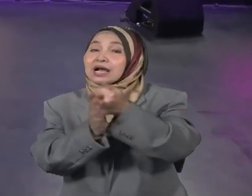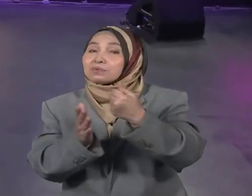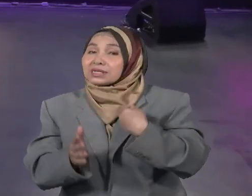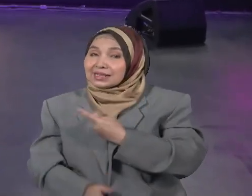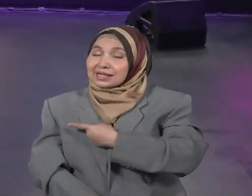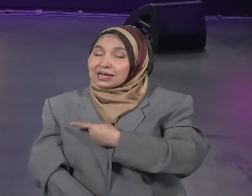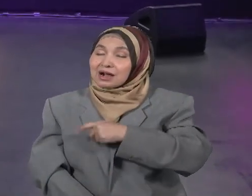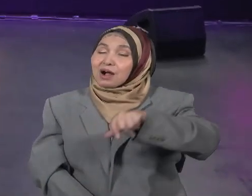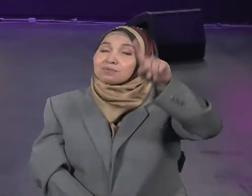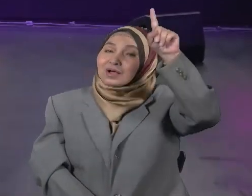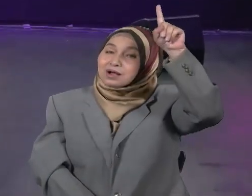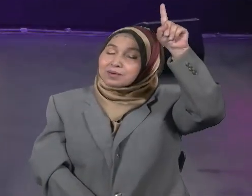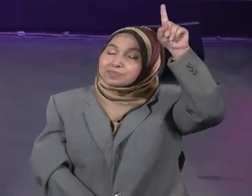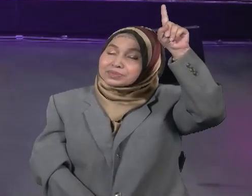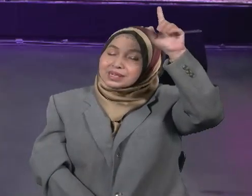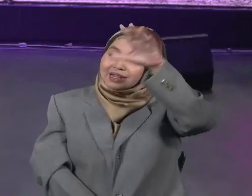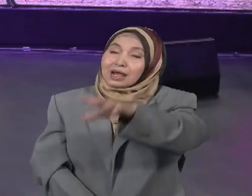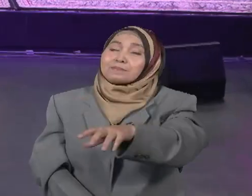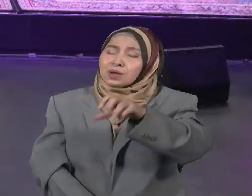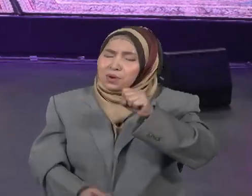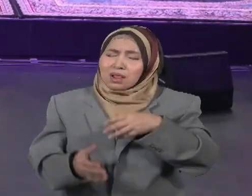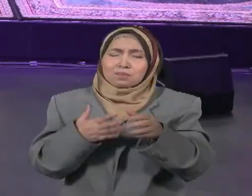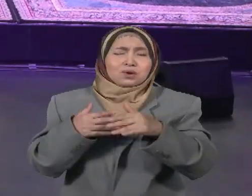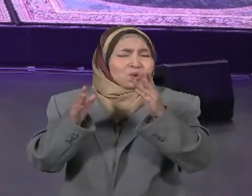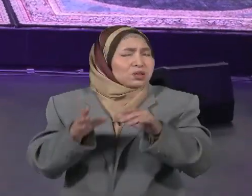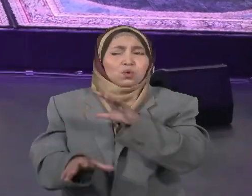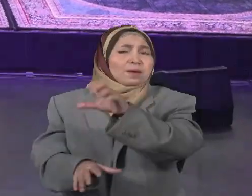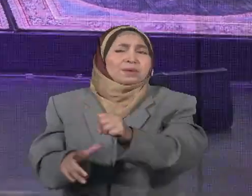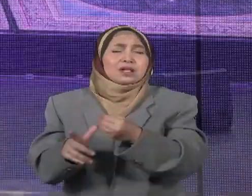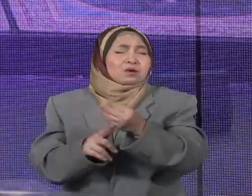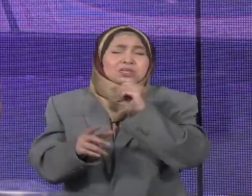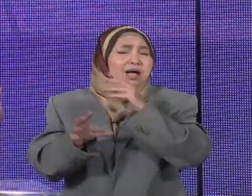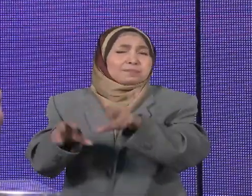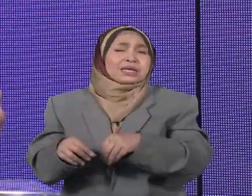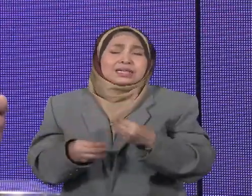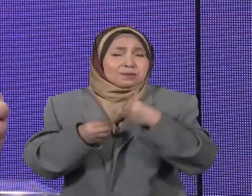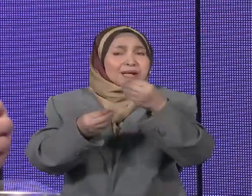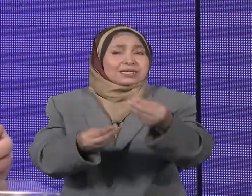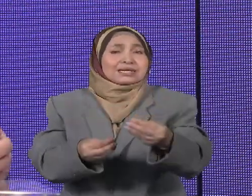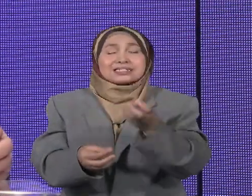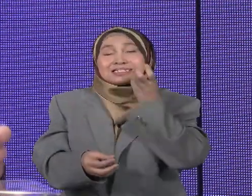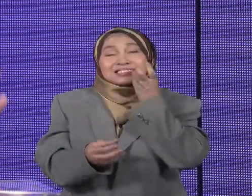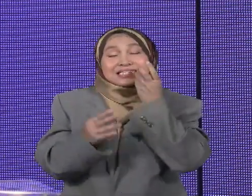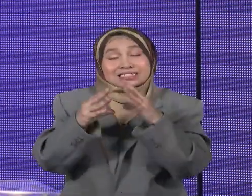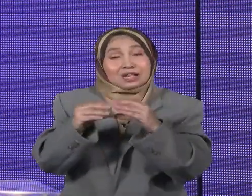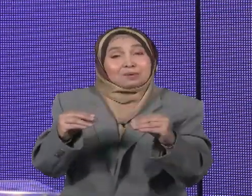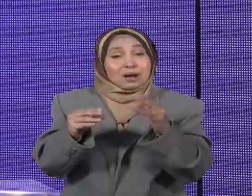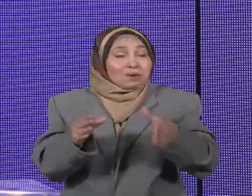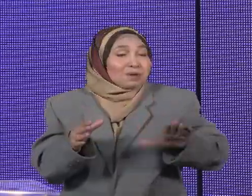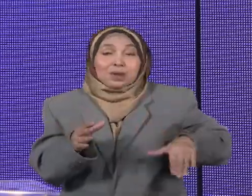ya. Allah akan ambil, walaupun orang itu ambil tak ambil. Kadang-kadang kita derma, kita bagi nasi lemak contohnya, orang tu belum makan